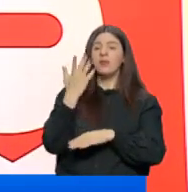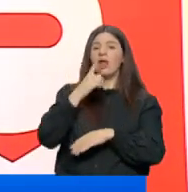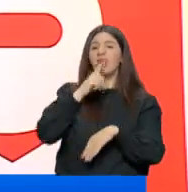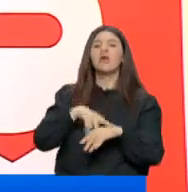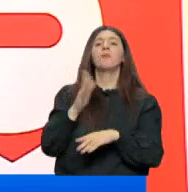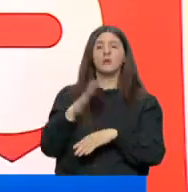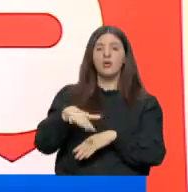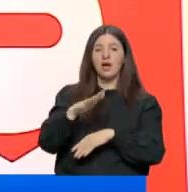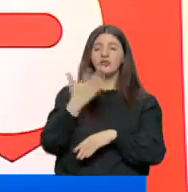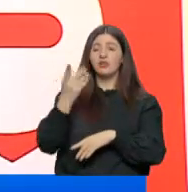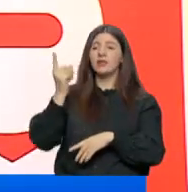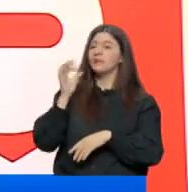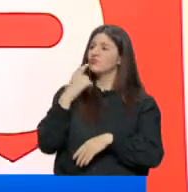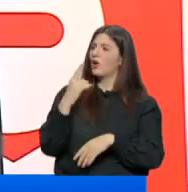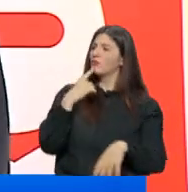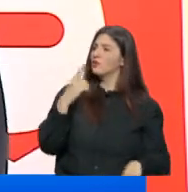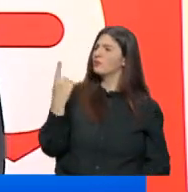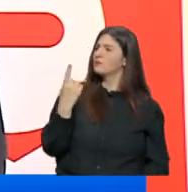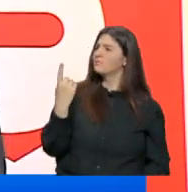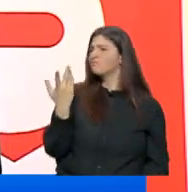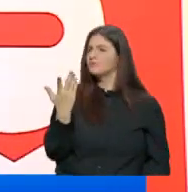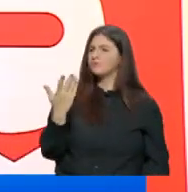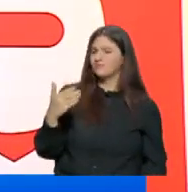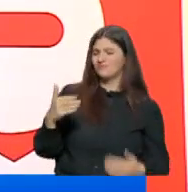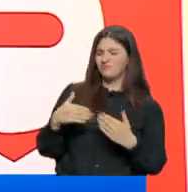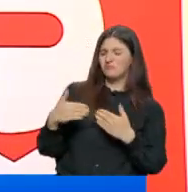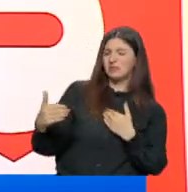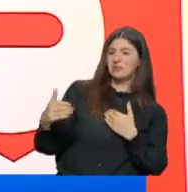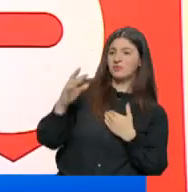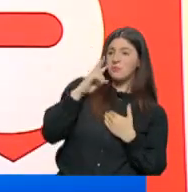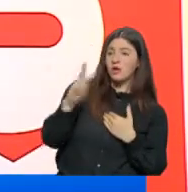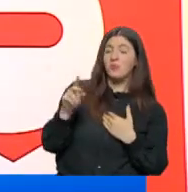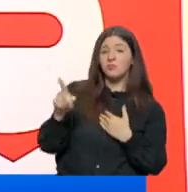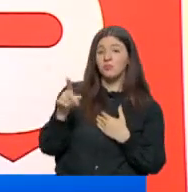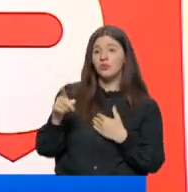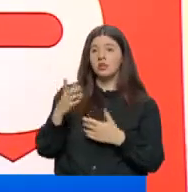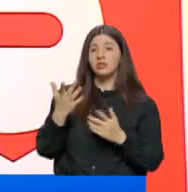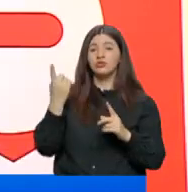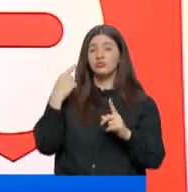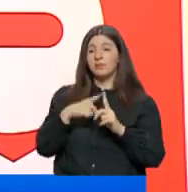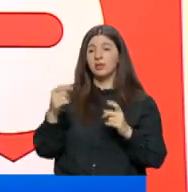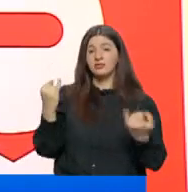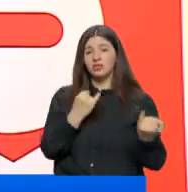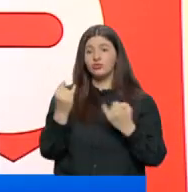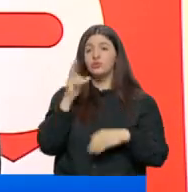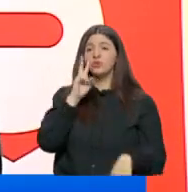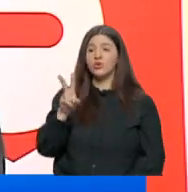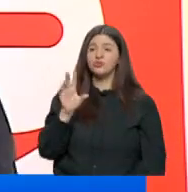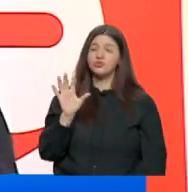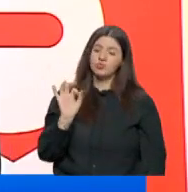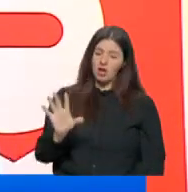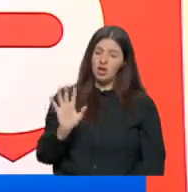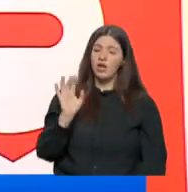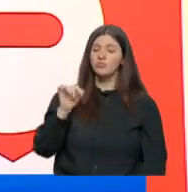O yüzden hep iktidarın söylediklerine bir mesafeyle yaklaşmak lazım ama bu mevzu işte dünden beri tartışılıyor. Gördüğümüz şey şu,